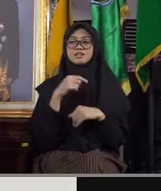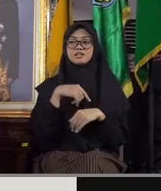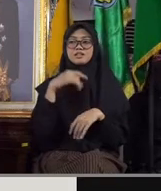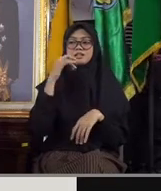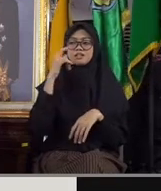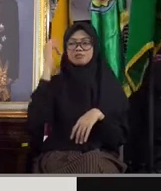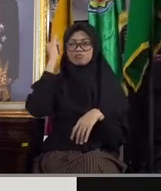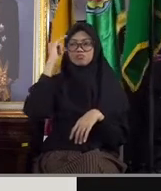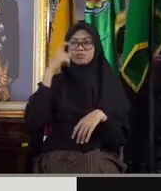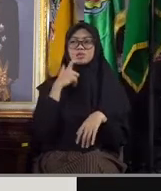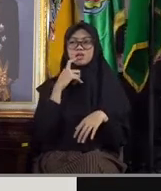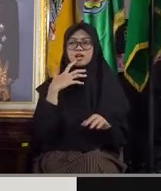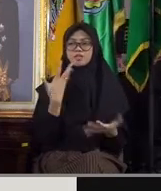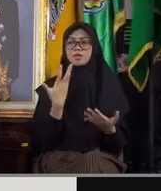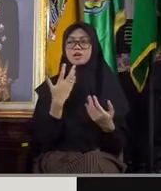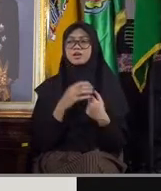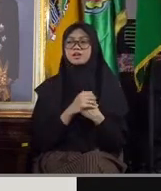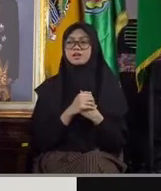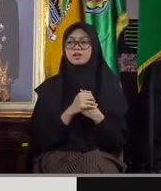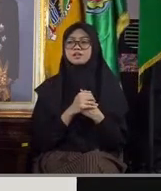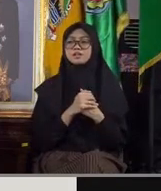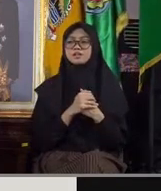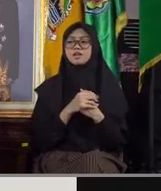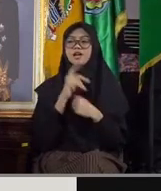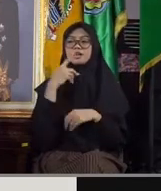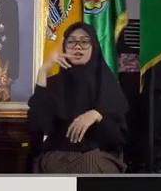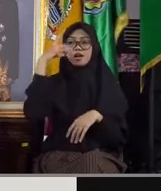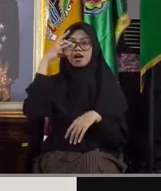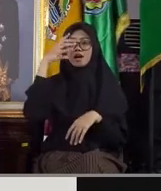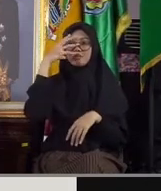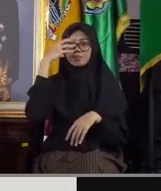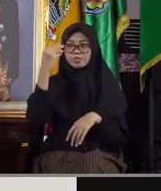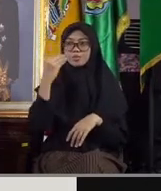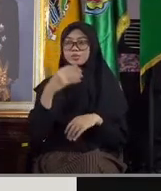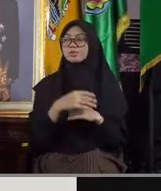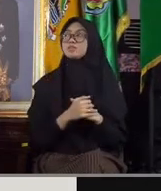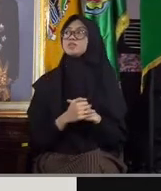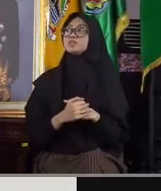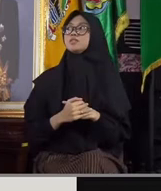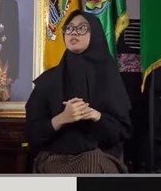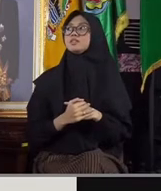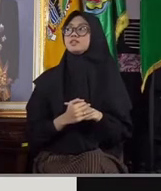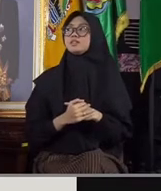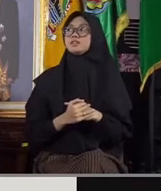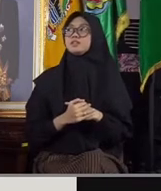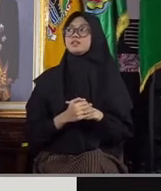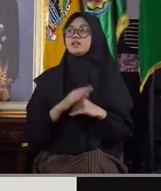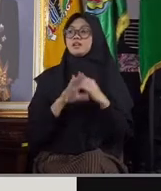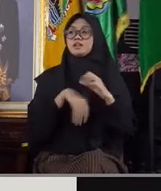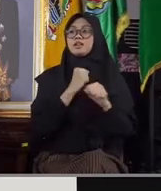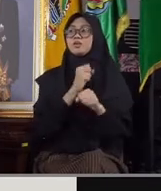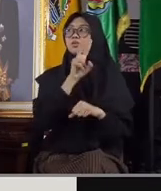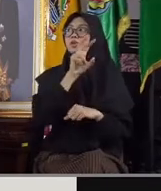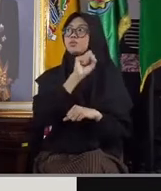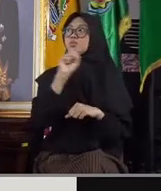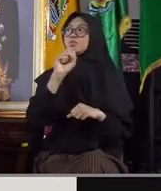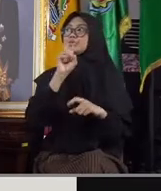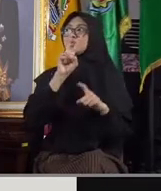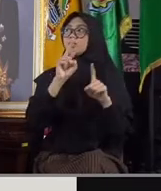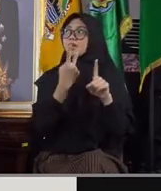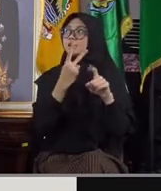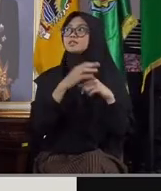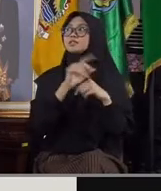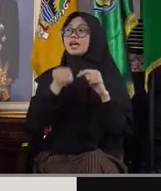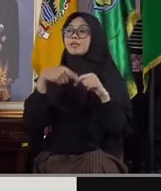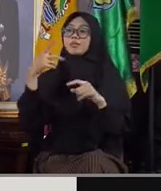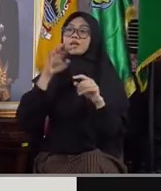berada di sana adalah eksperimen saya di kampung dengan teman-teman. Waktu itu di Bustaman, kami mulai tahun 2012, sampai akhirnya